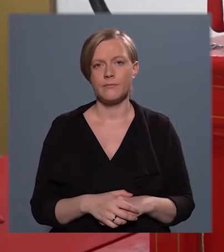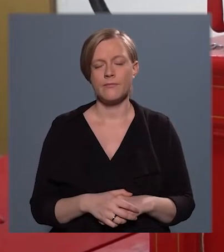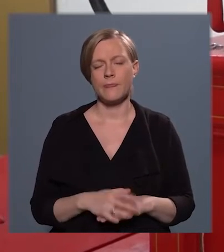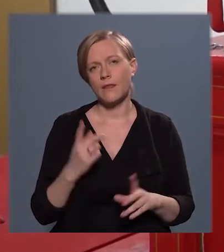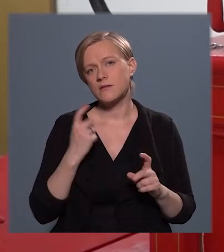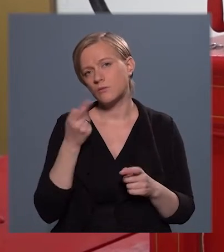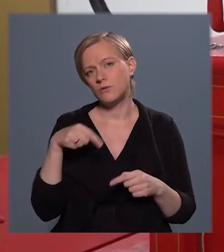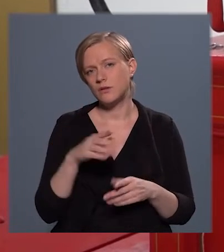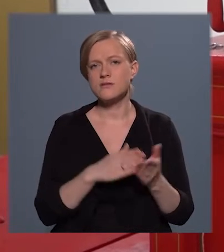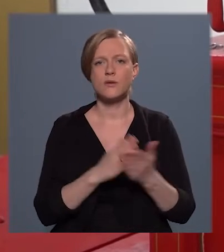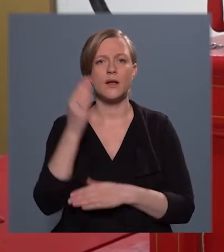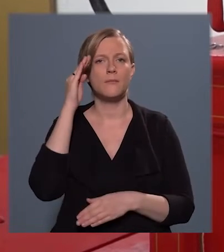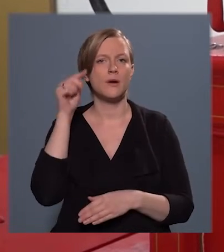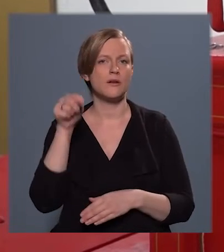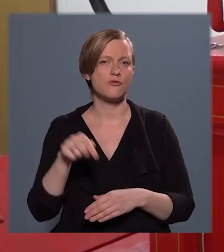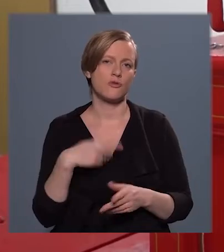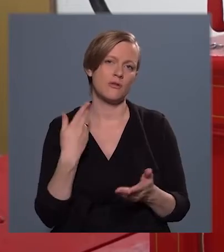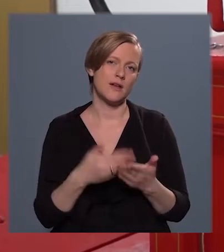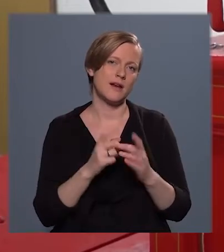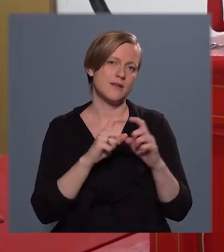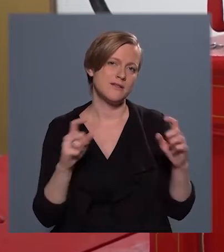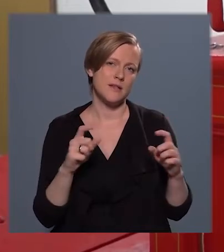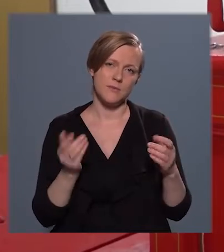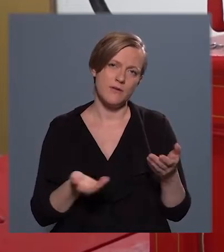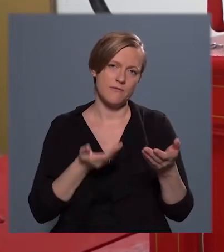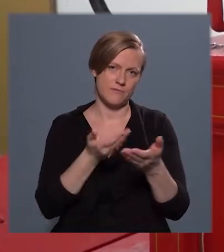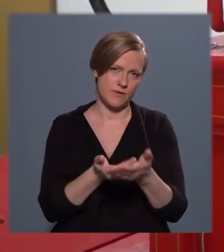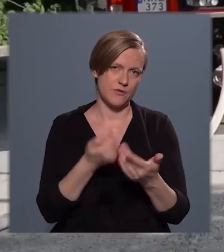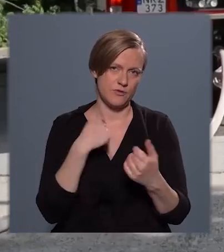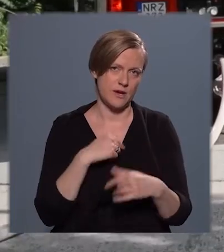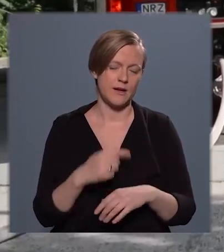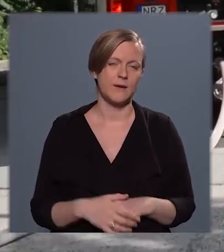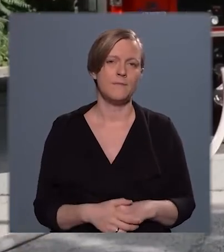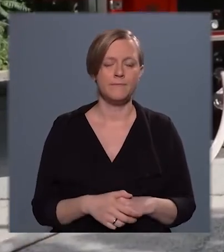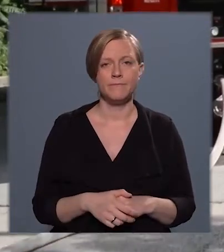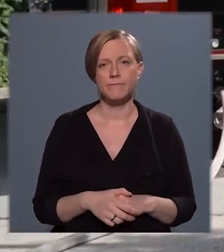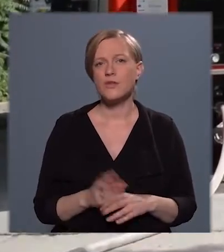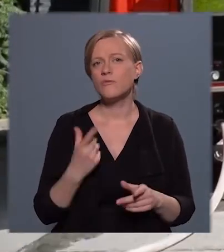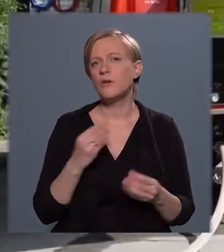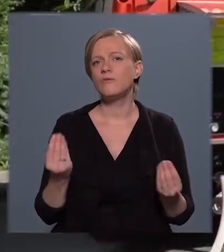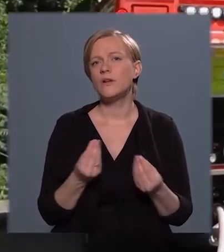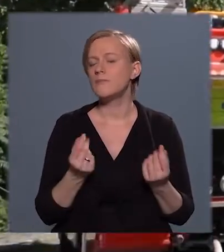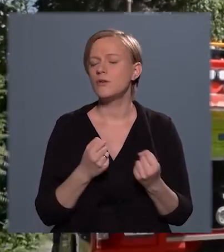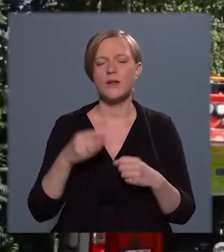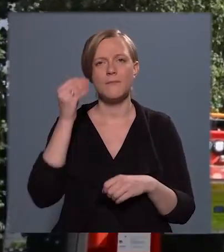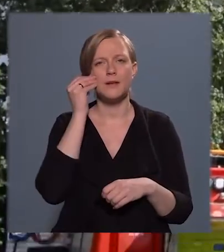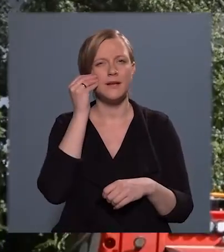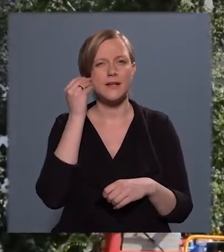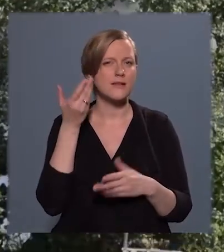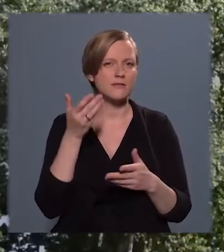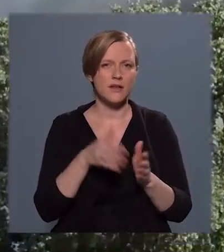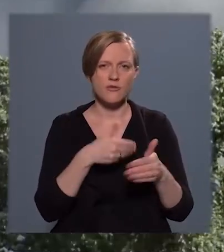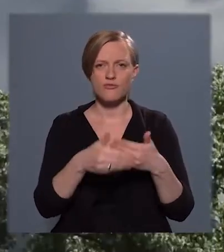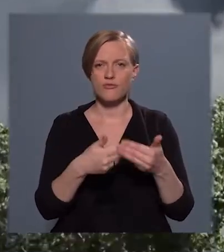Gondolta úgy a szolgálatparancsnokom, hogy erre a címre felterjeszt engemet. És volt-e valami nagyon emlékezetes